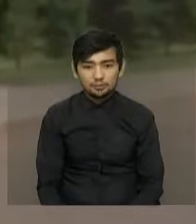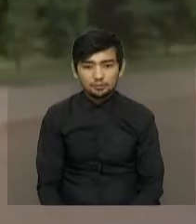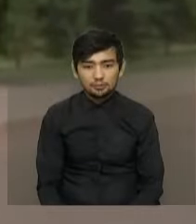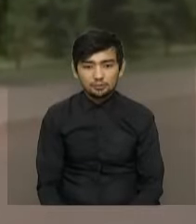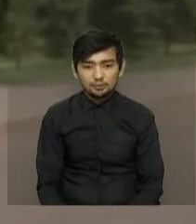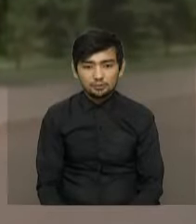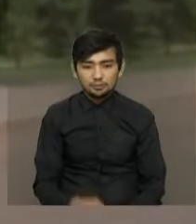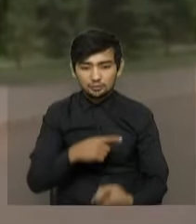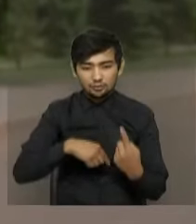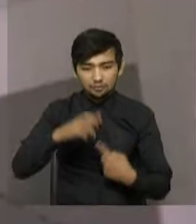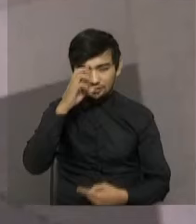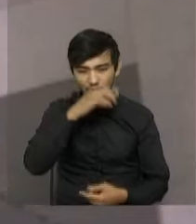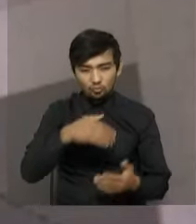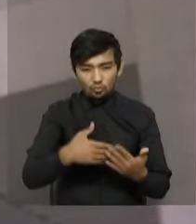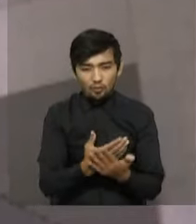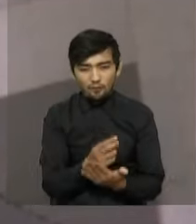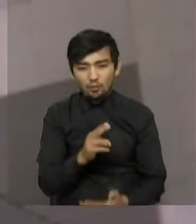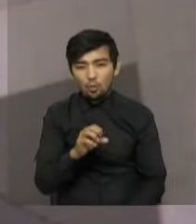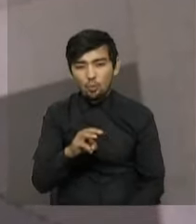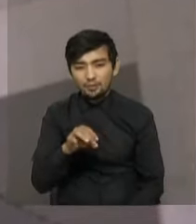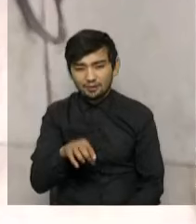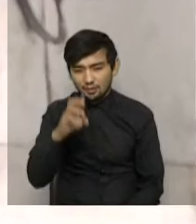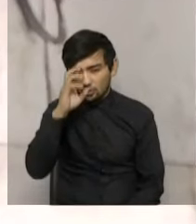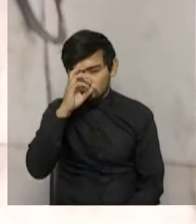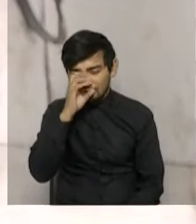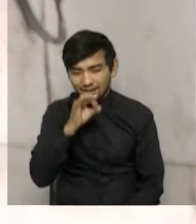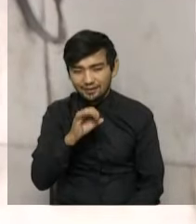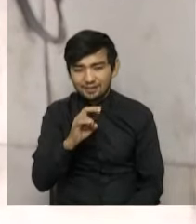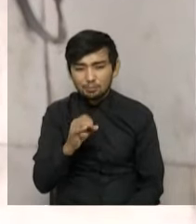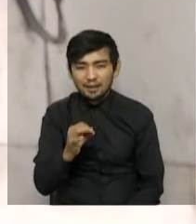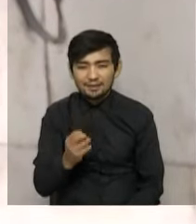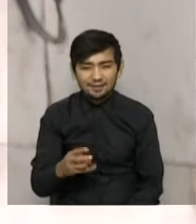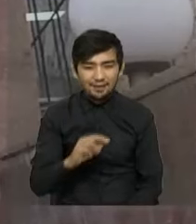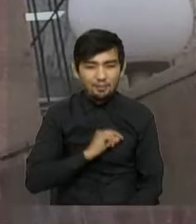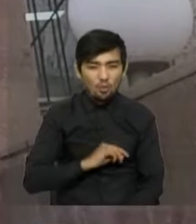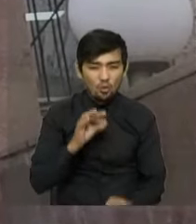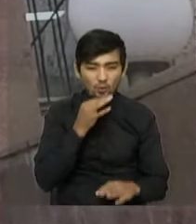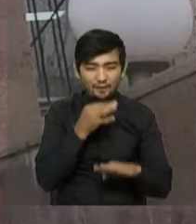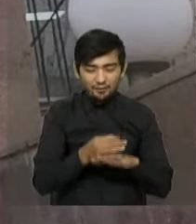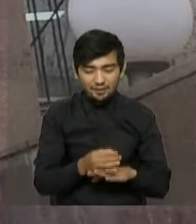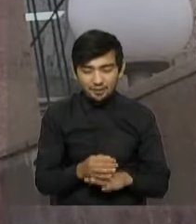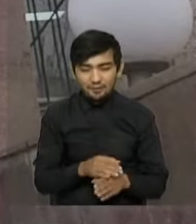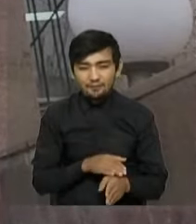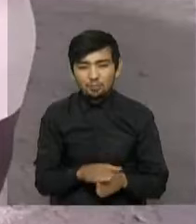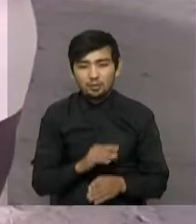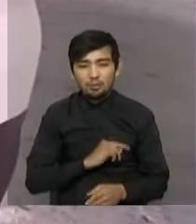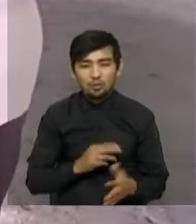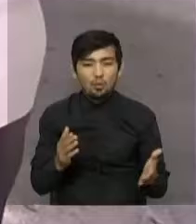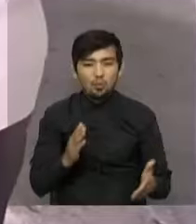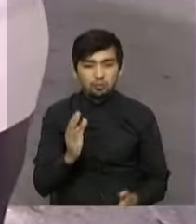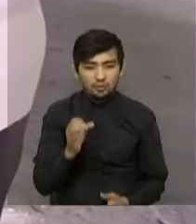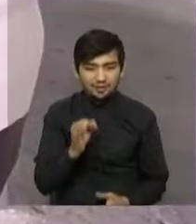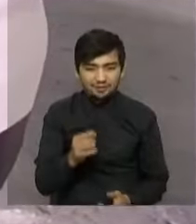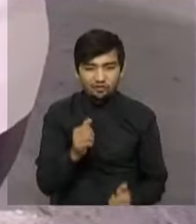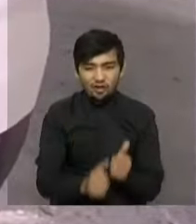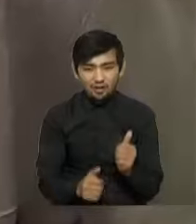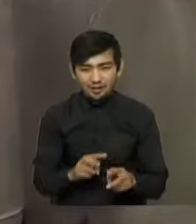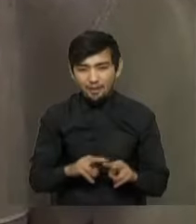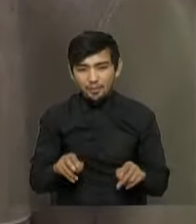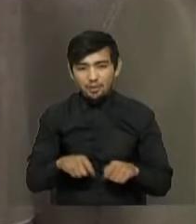В нашей стране создан новый комитет государственной инспекции труда. Какую работу он будет выполнять и как часто в нашей стране